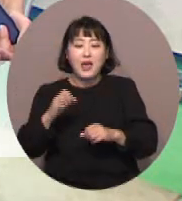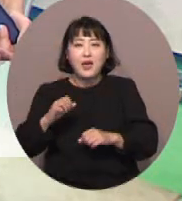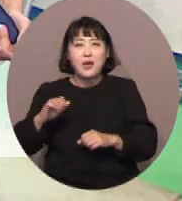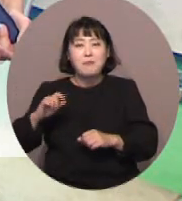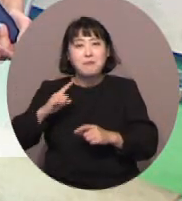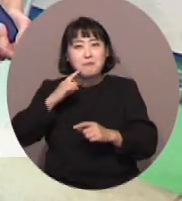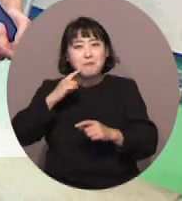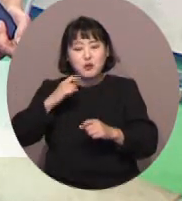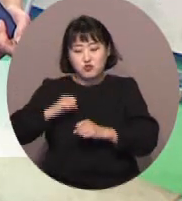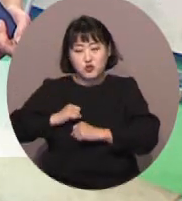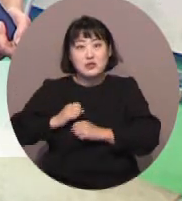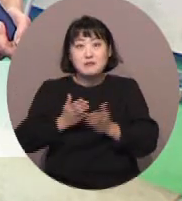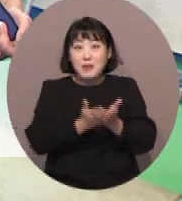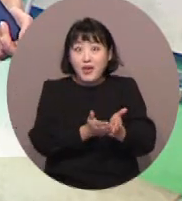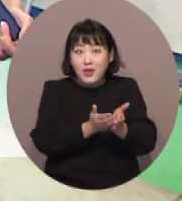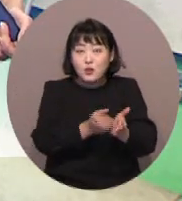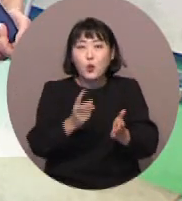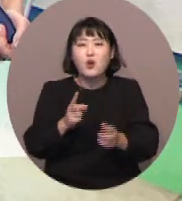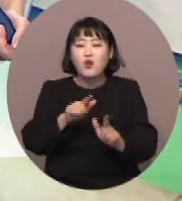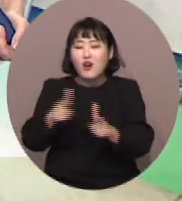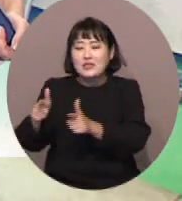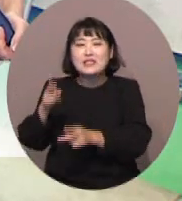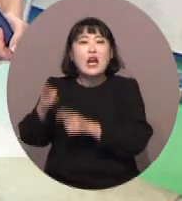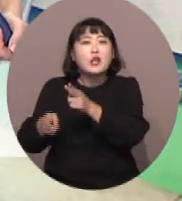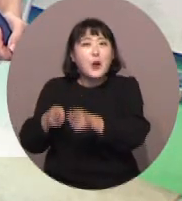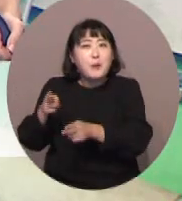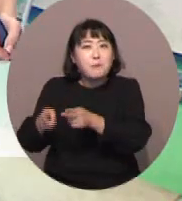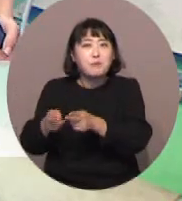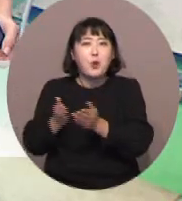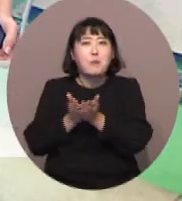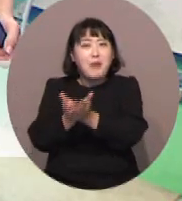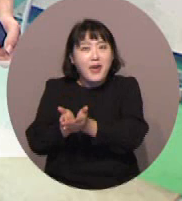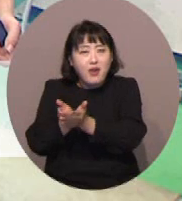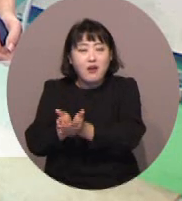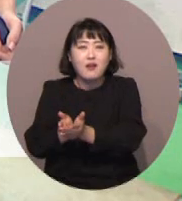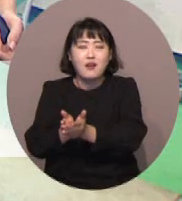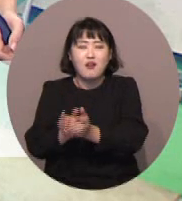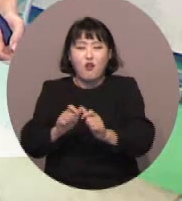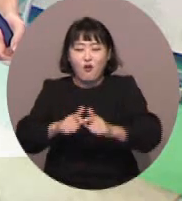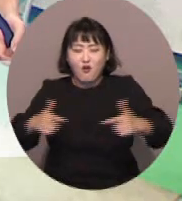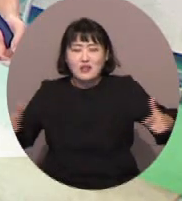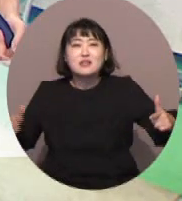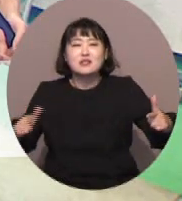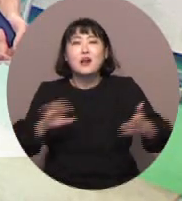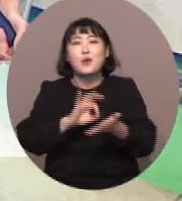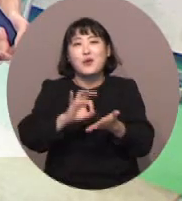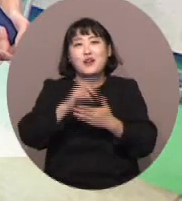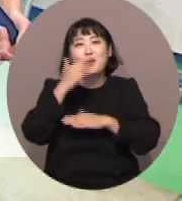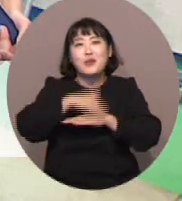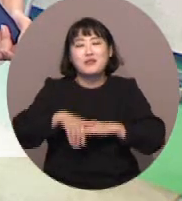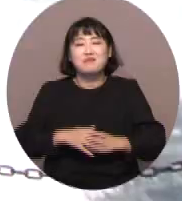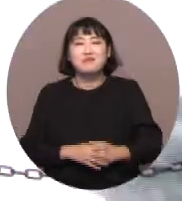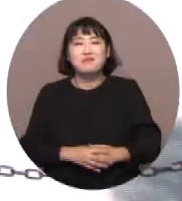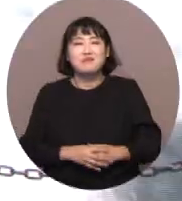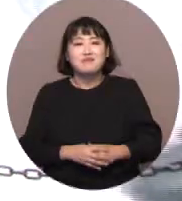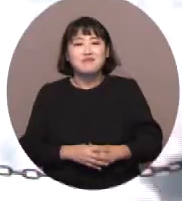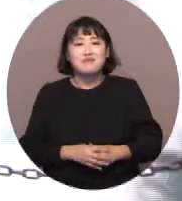극대화나 배관이 쓰이는 각종 산업에 폭넓게 활용될 전망입니다 조형찬 기자가 보도합니다